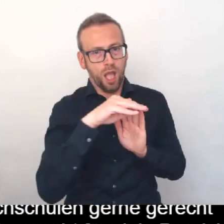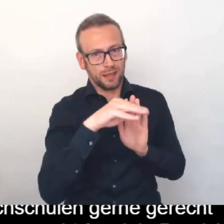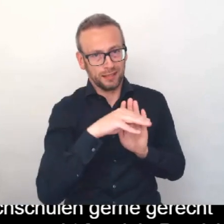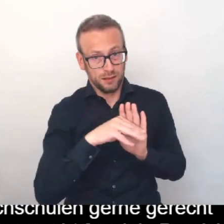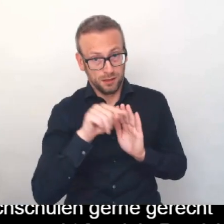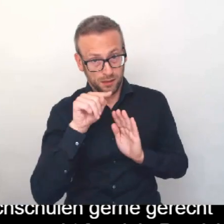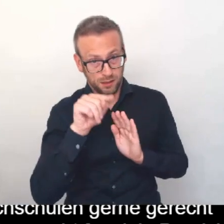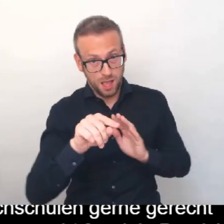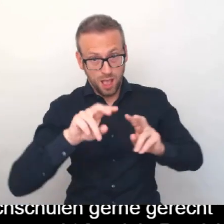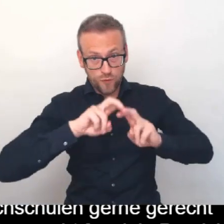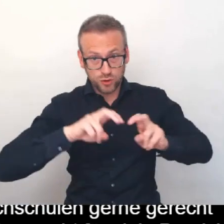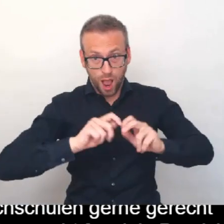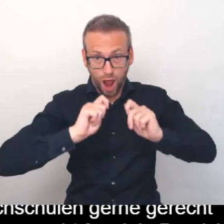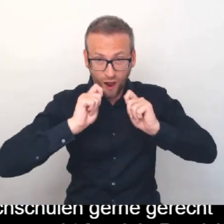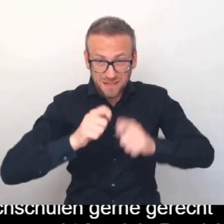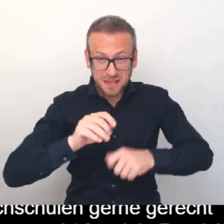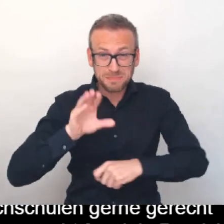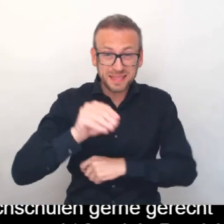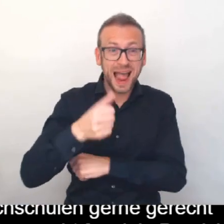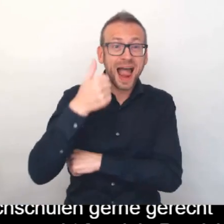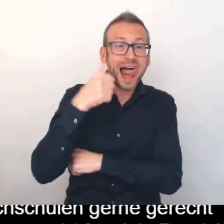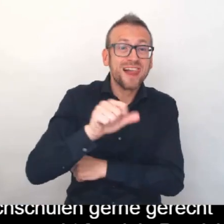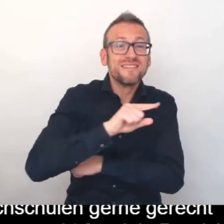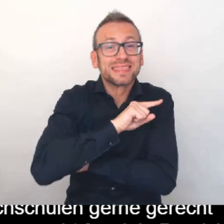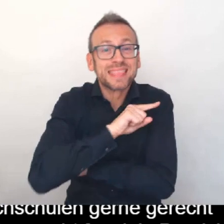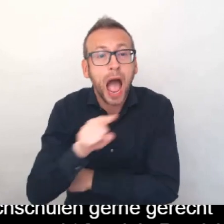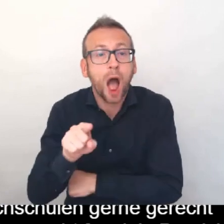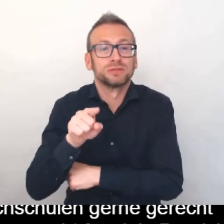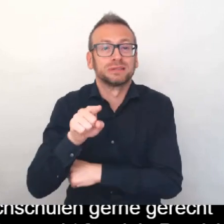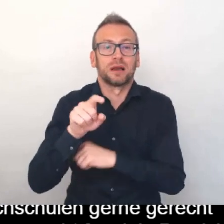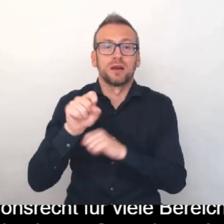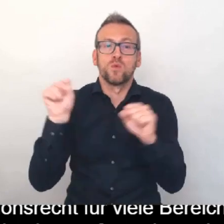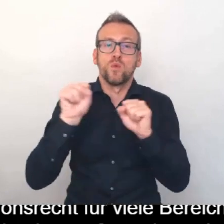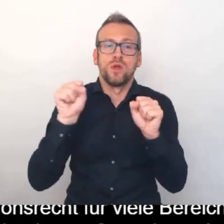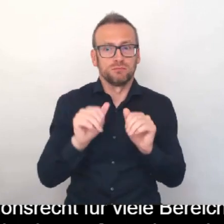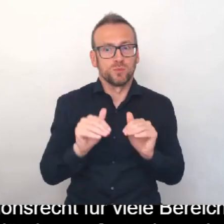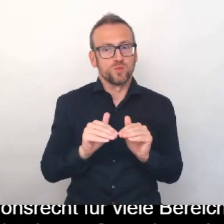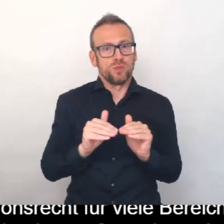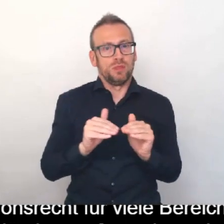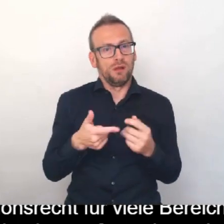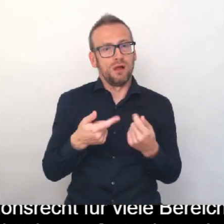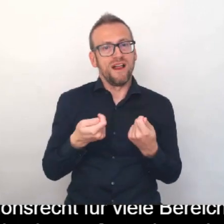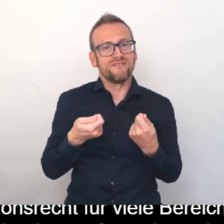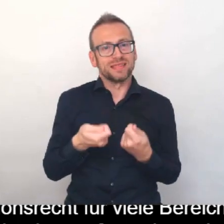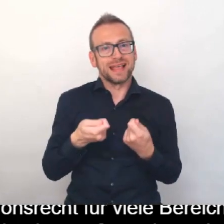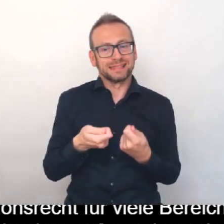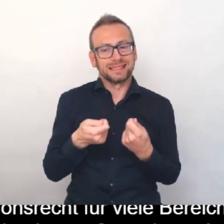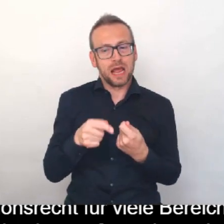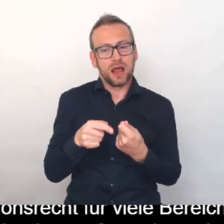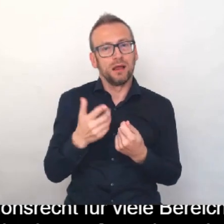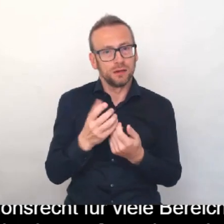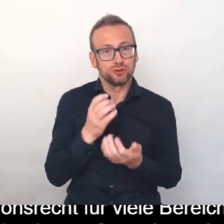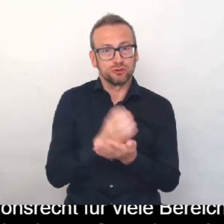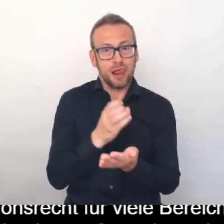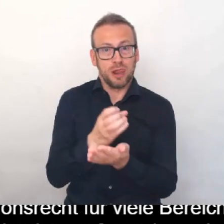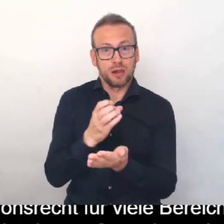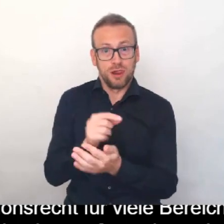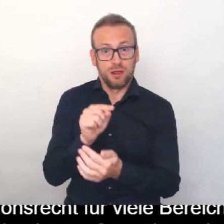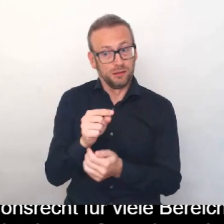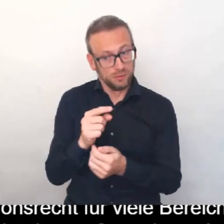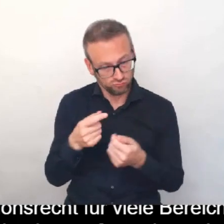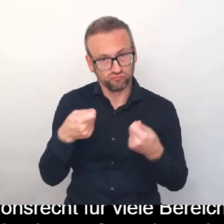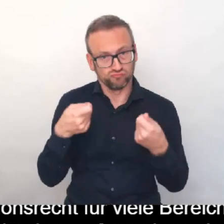Professorennachwuchs wie auch für die Attraktivität gegenüber wissenschaftlichen Mitarbeitern, die bei uns